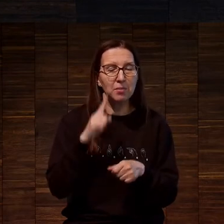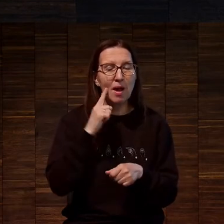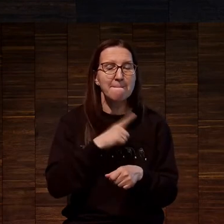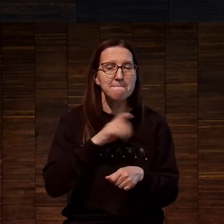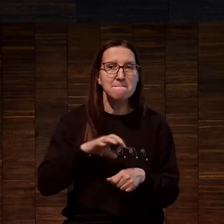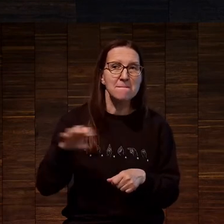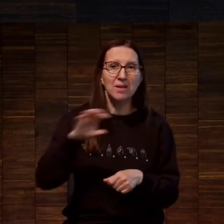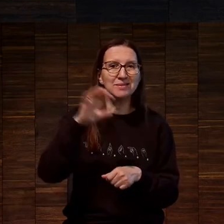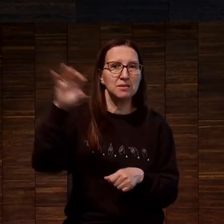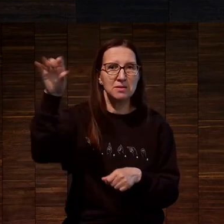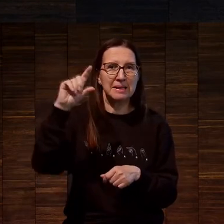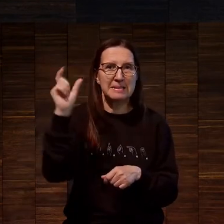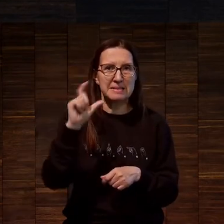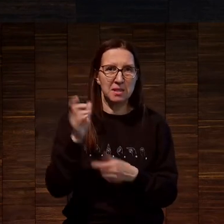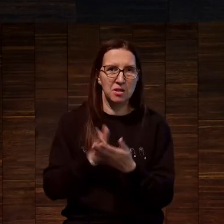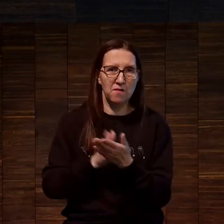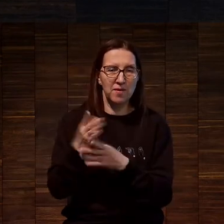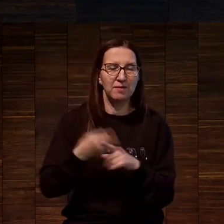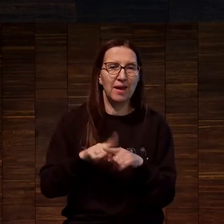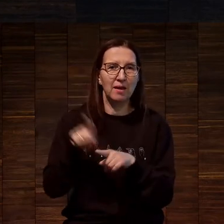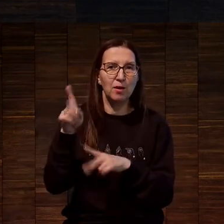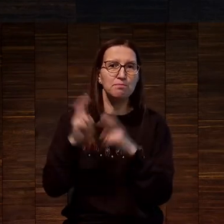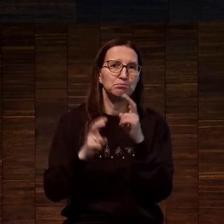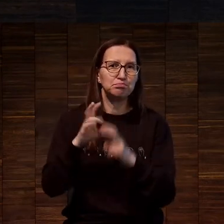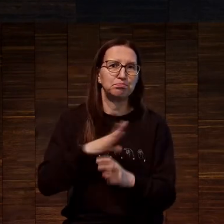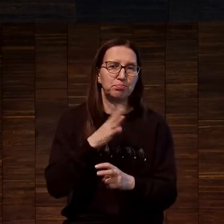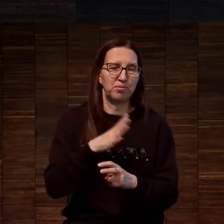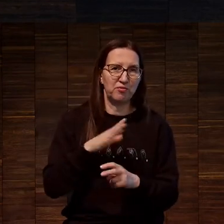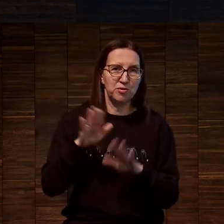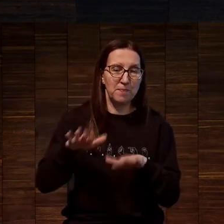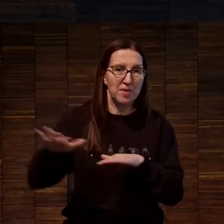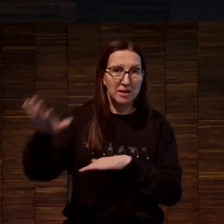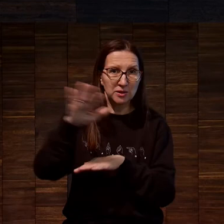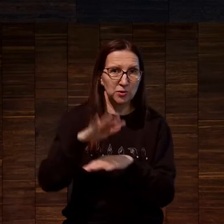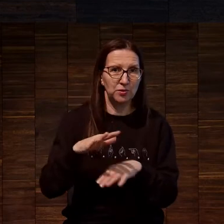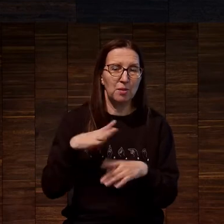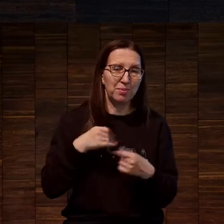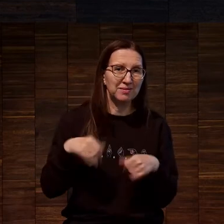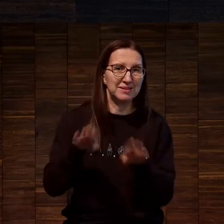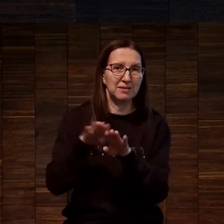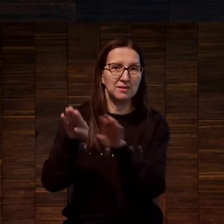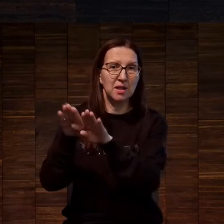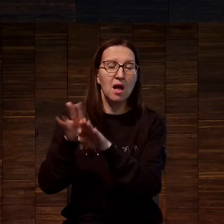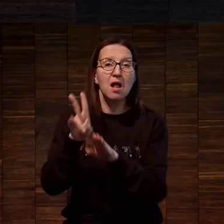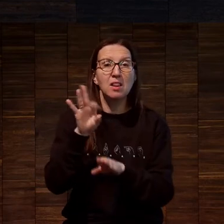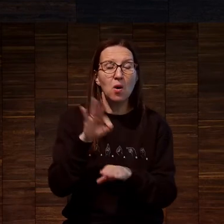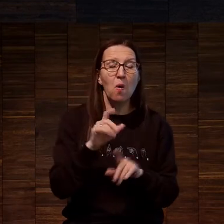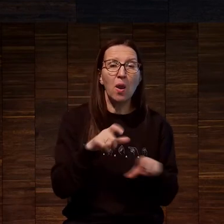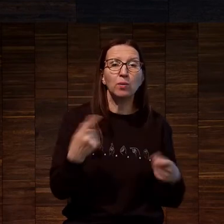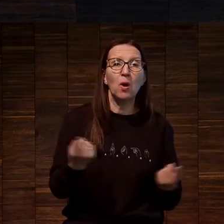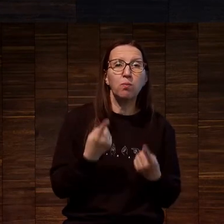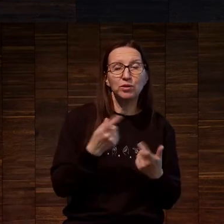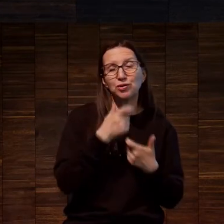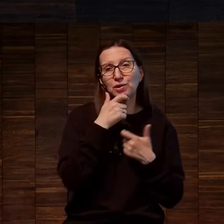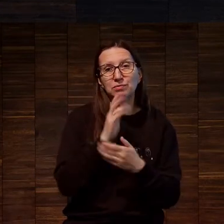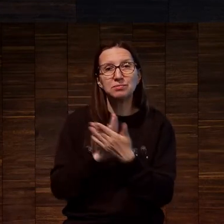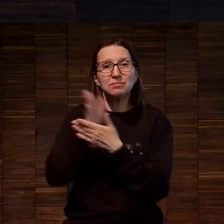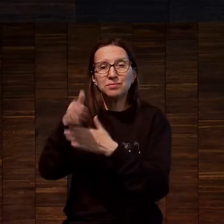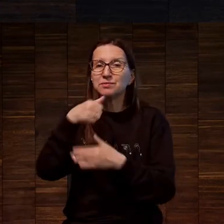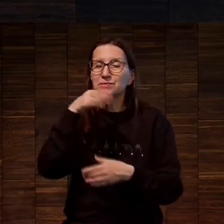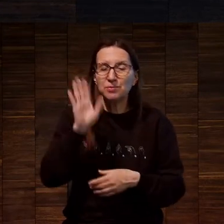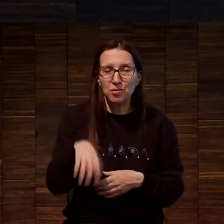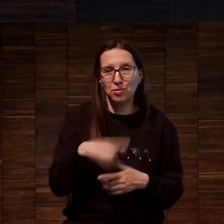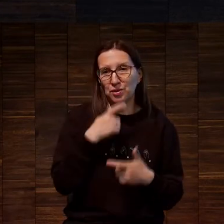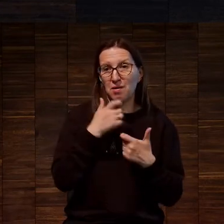Это промзоны, то есть то, что сейчас закрылось. Но, к сожалению, у зрителя нет доступа в эти промзоны. Ты не можешь просто